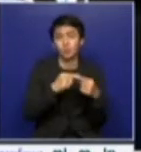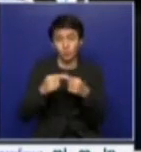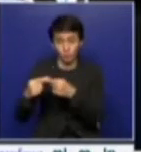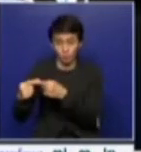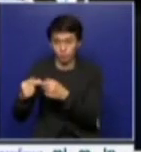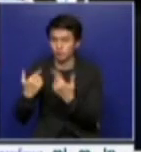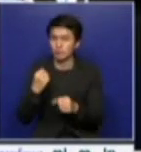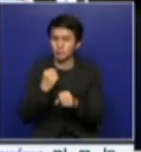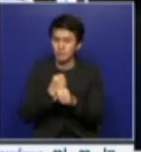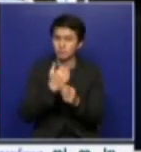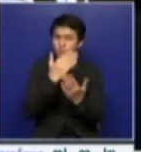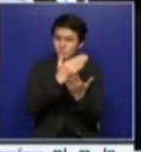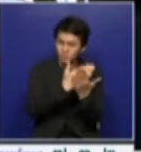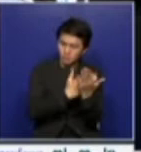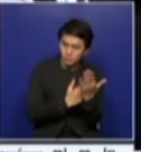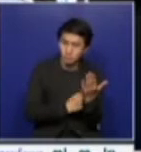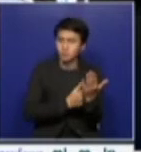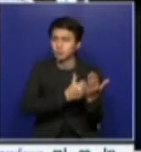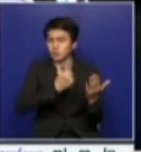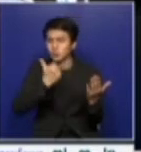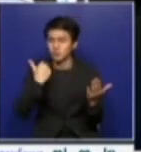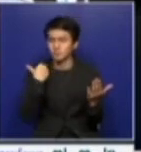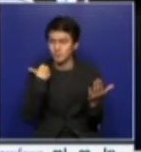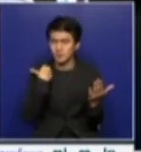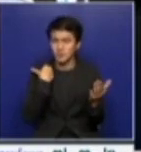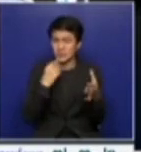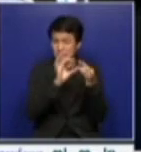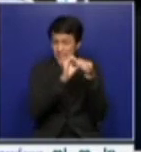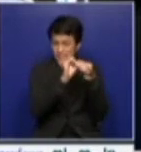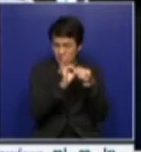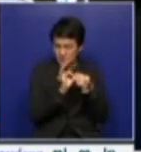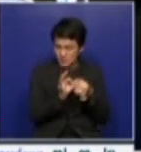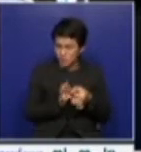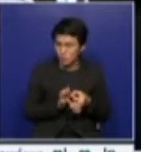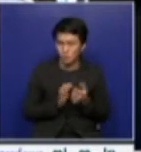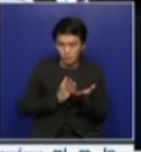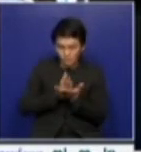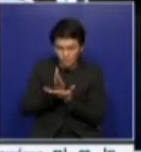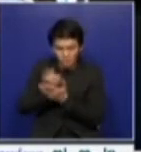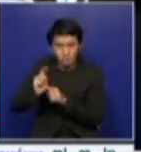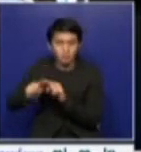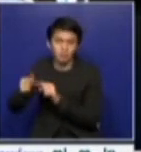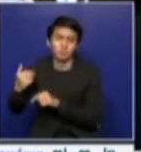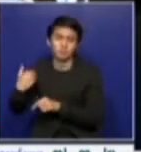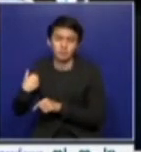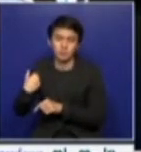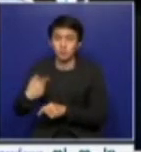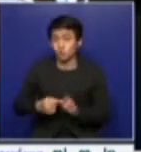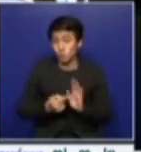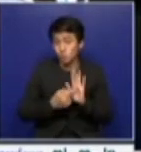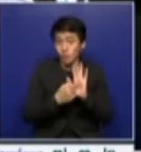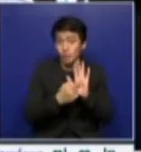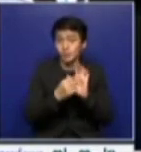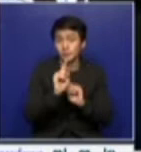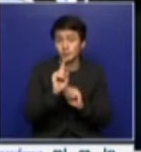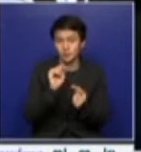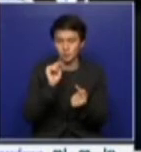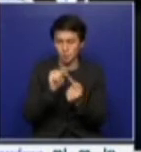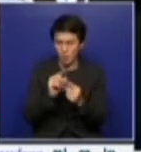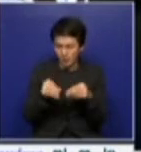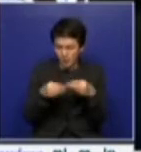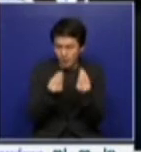ดำเนินการเรื่องอื่นๆเพื่อสืบทอดอำนาจอีกหลายด้านผมจะยกตัวอย่างเพื่อชี้ให้